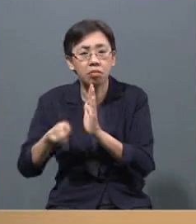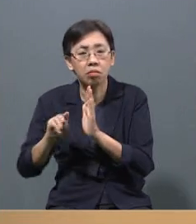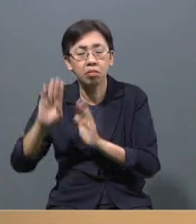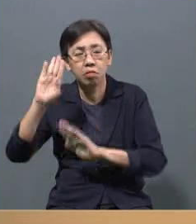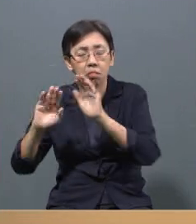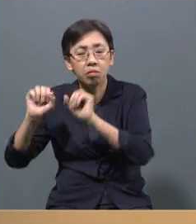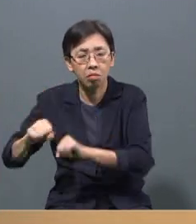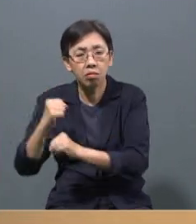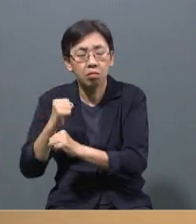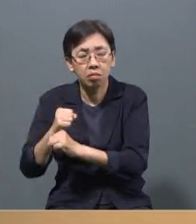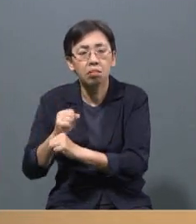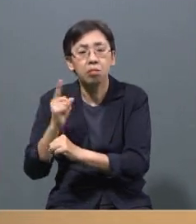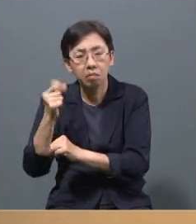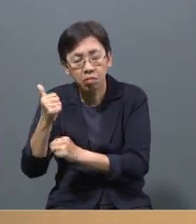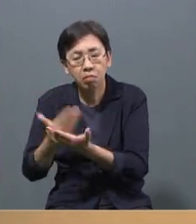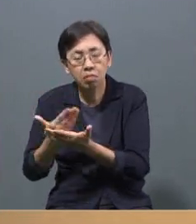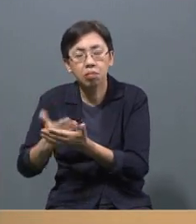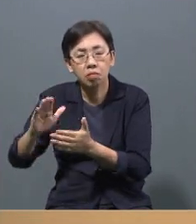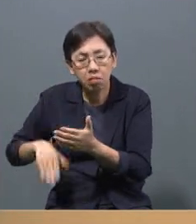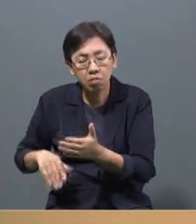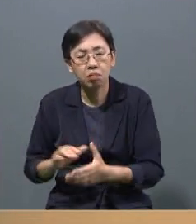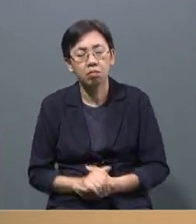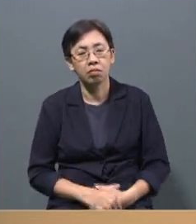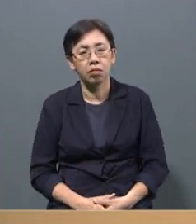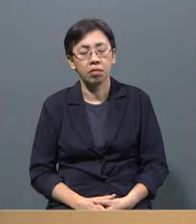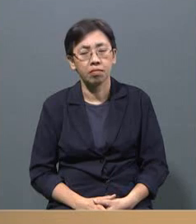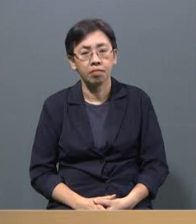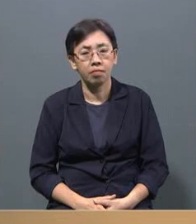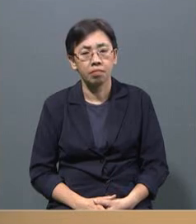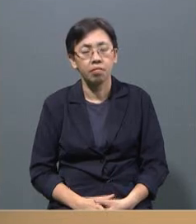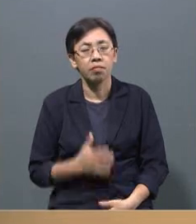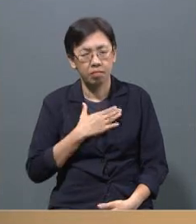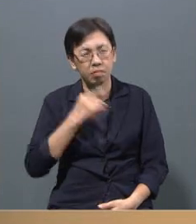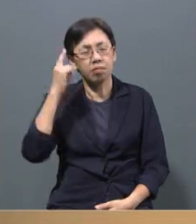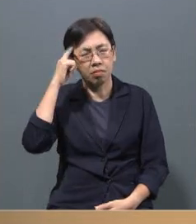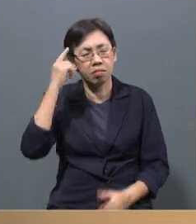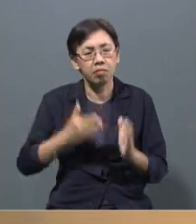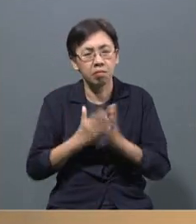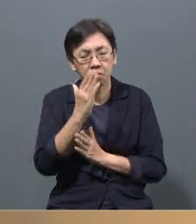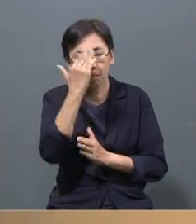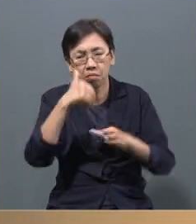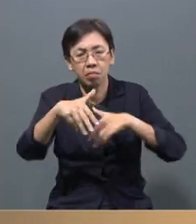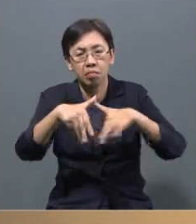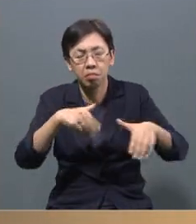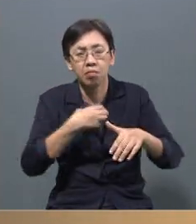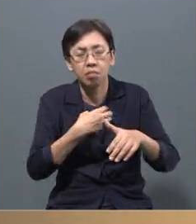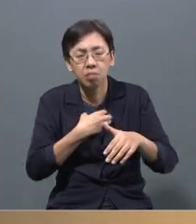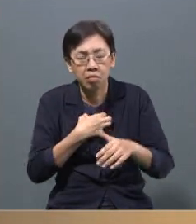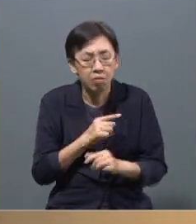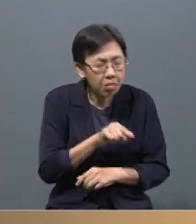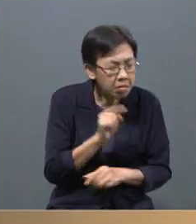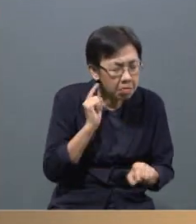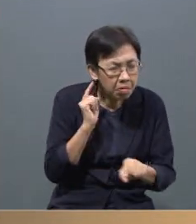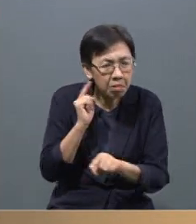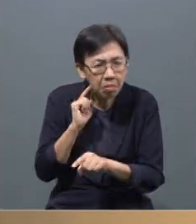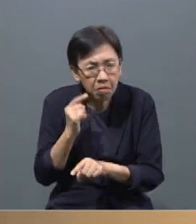ใหม่ได้ใครจะจ่ายก็ลดแต่ว่าท่านภูมิธรรมเชื่อว่าผ่านเพราะว่าประชาชนอยากแก้ให้มีจากการไปฟังเสียงประชาชน